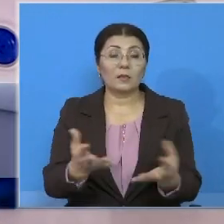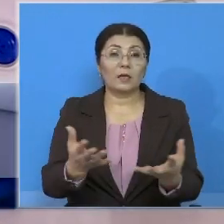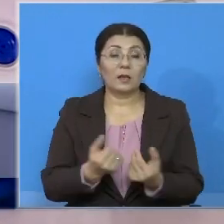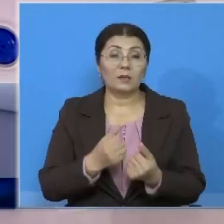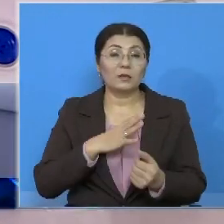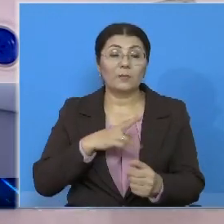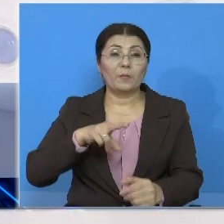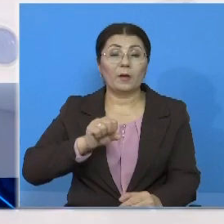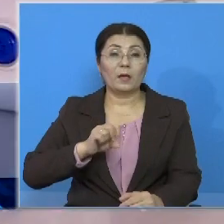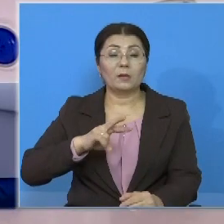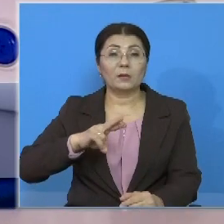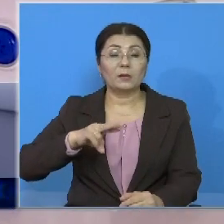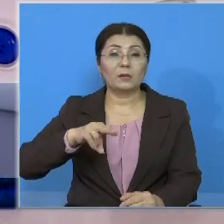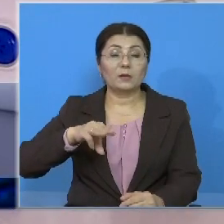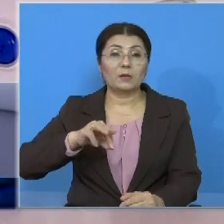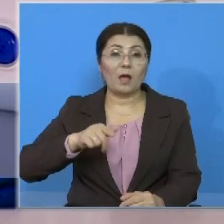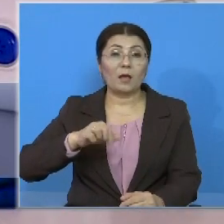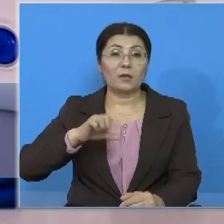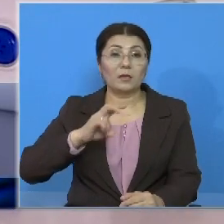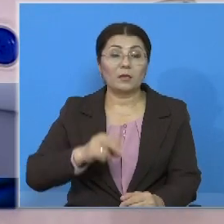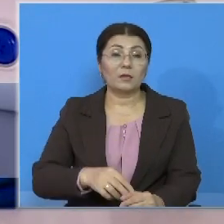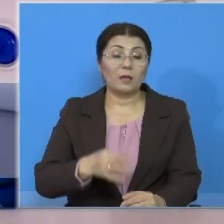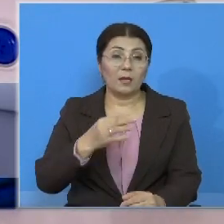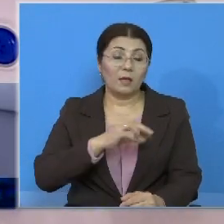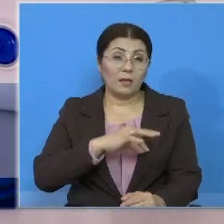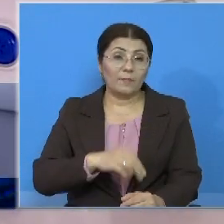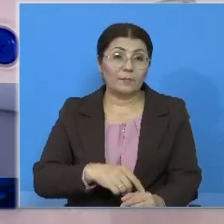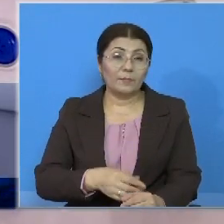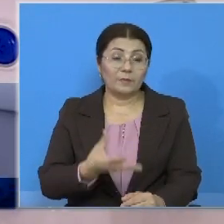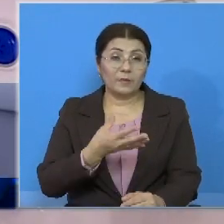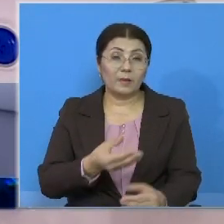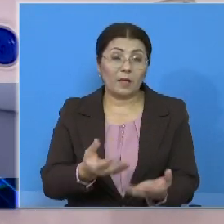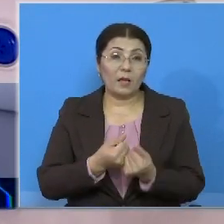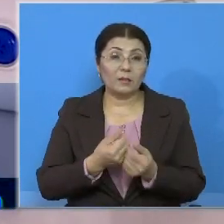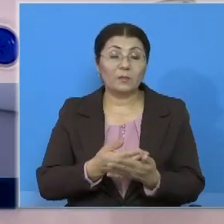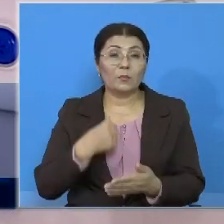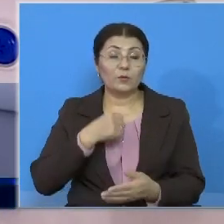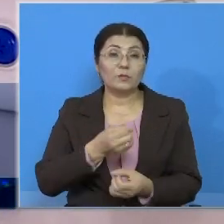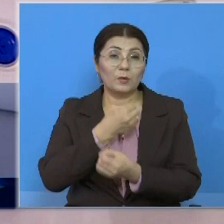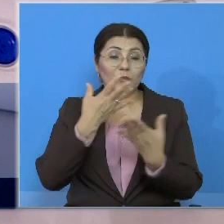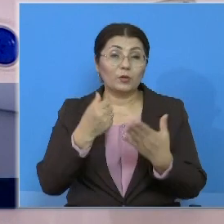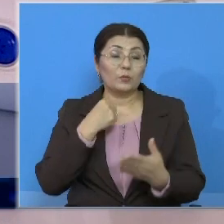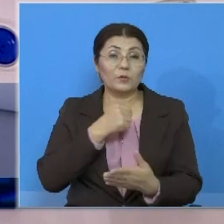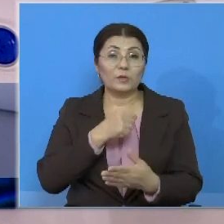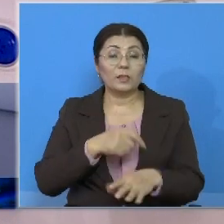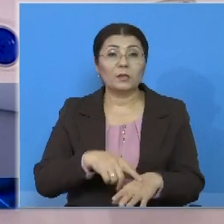алдым, пантогенді іштім. Қай жағынан да бәрі де жақсы, көңіліме ұнады. Өзім келгенде аяғым